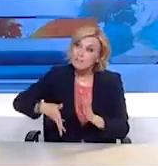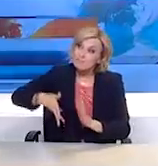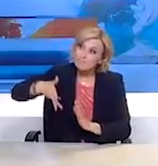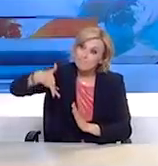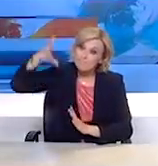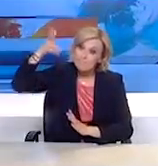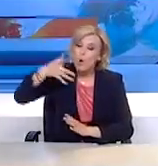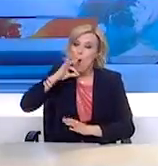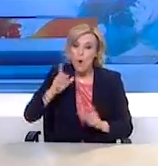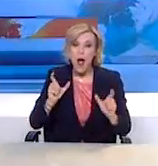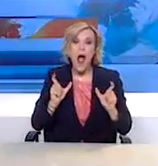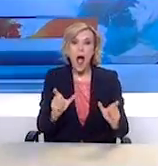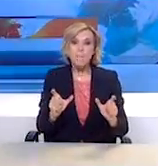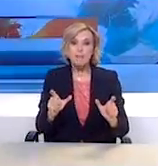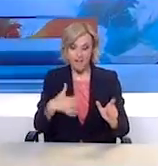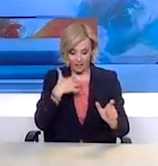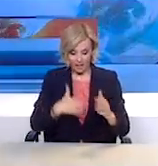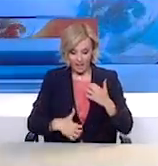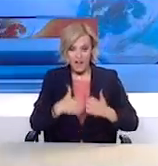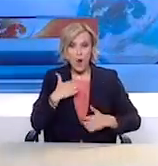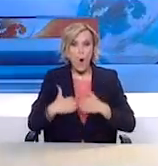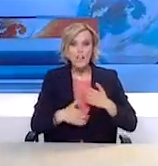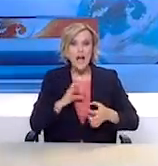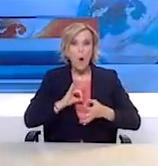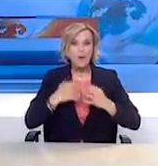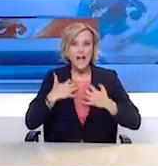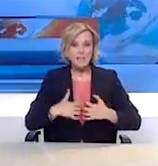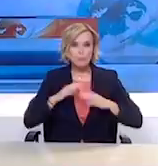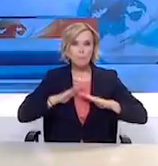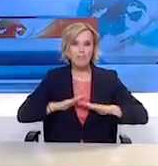πτώση της άμυνας, στους ανθρώπους με τα χρόνια νοσήματα,